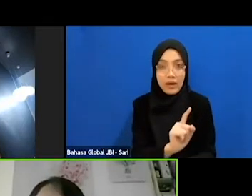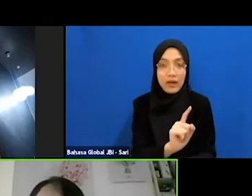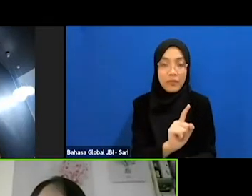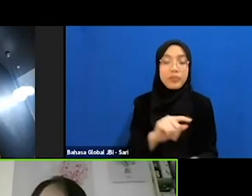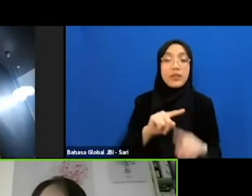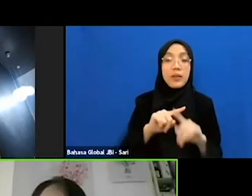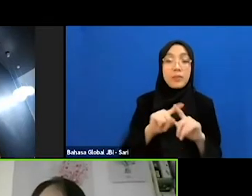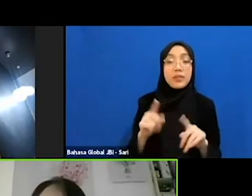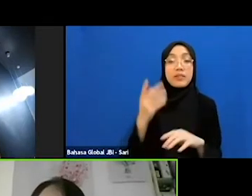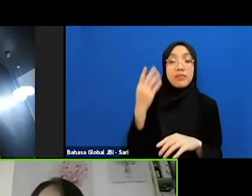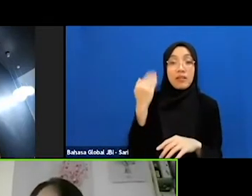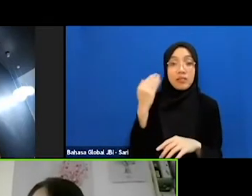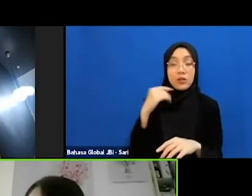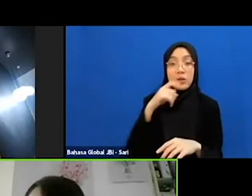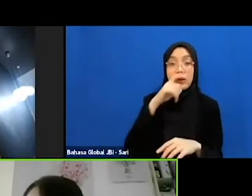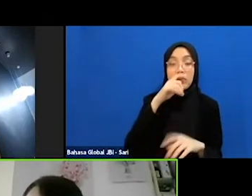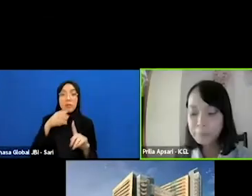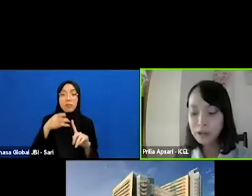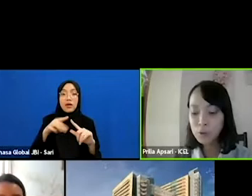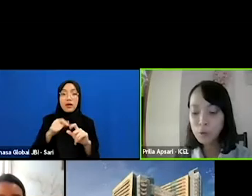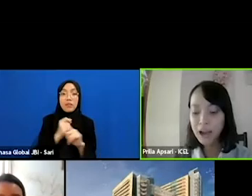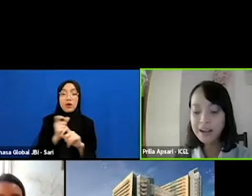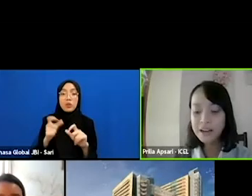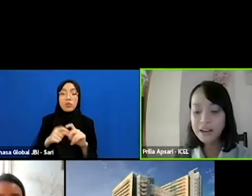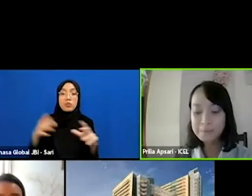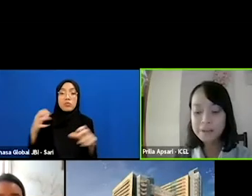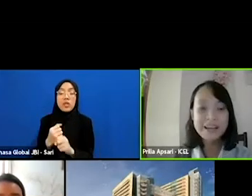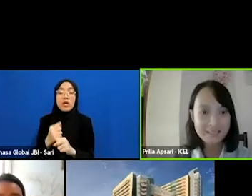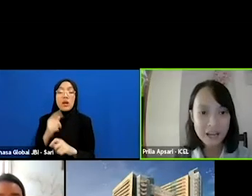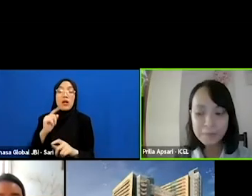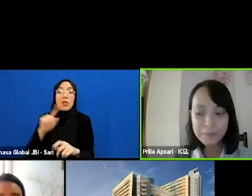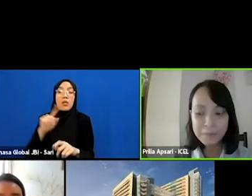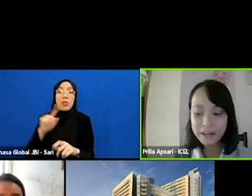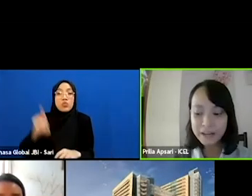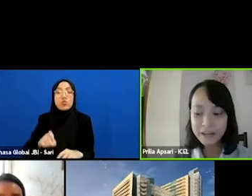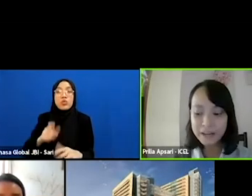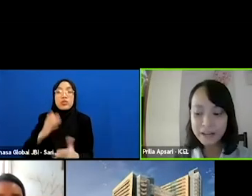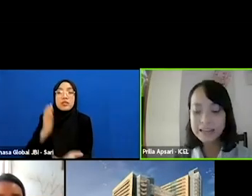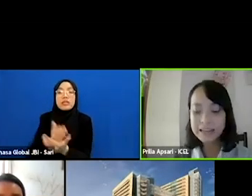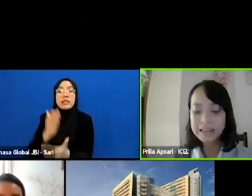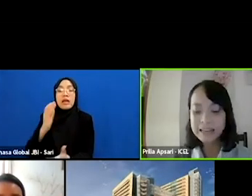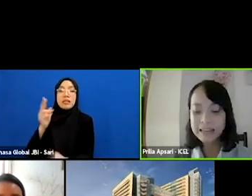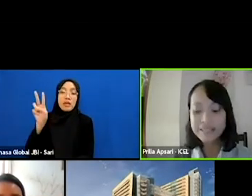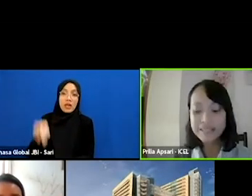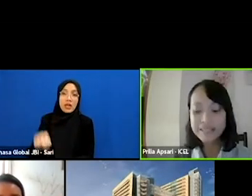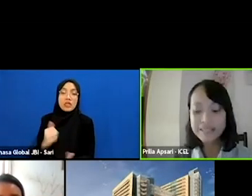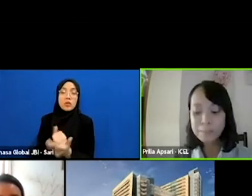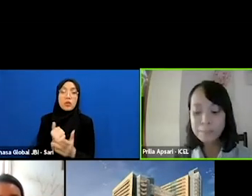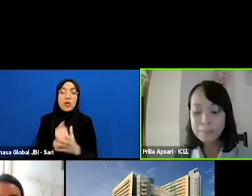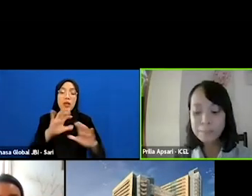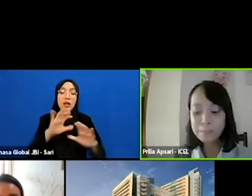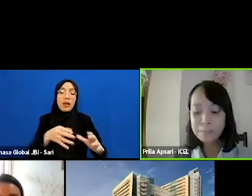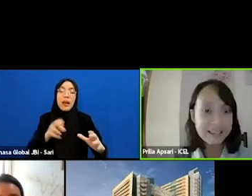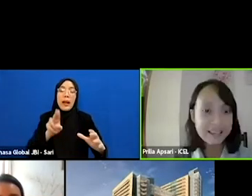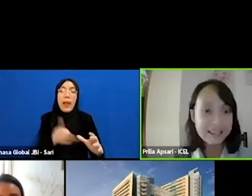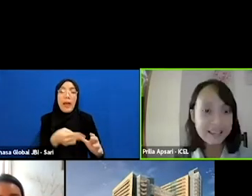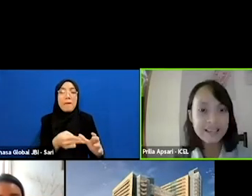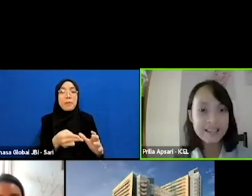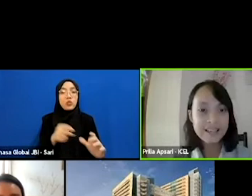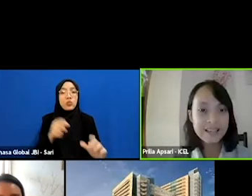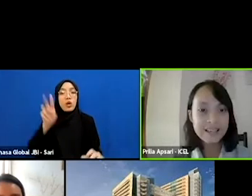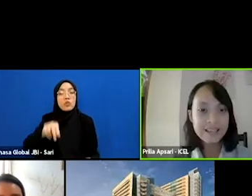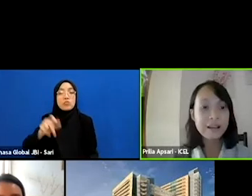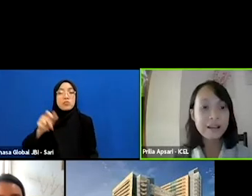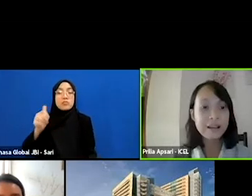Pak Bagus kemudian mengakses Bahwa perlu ada penegasan mengenai bagaimana label ini kemudian perlu dipastikan